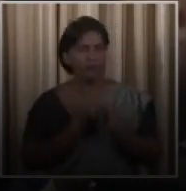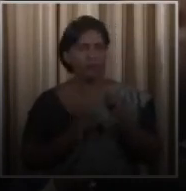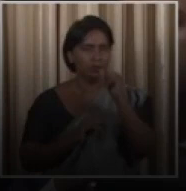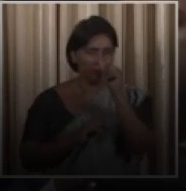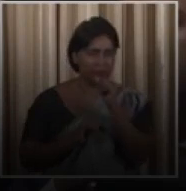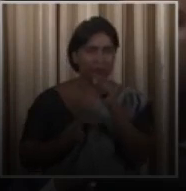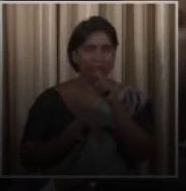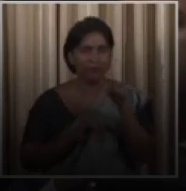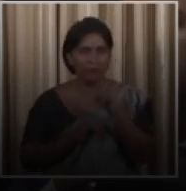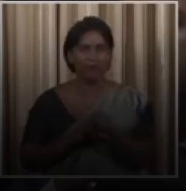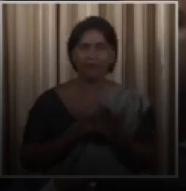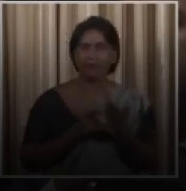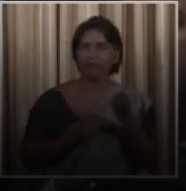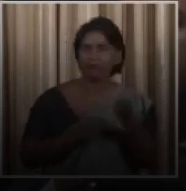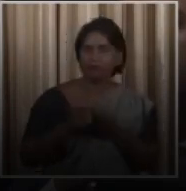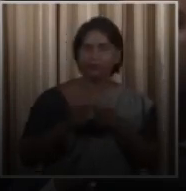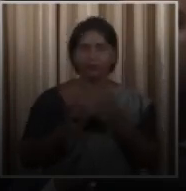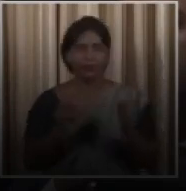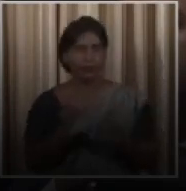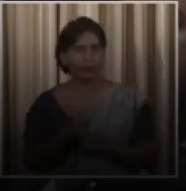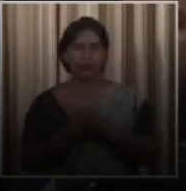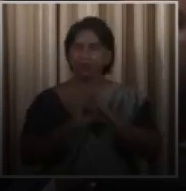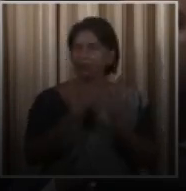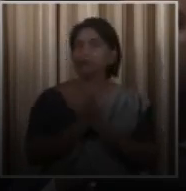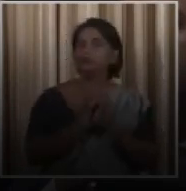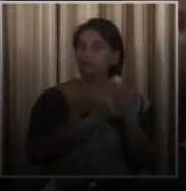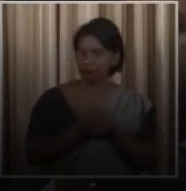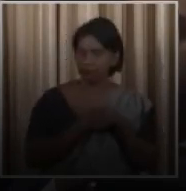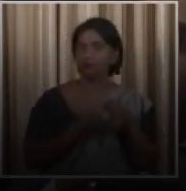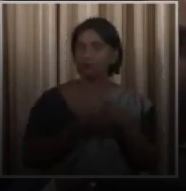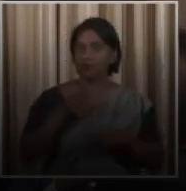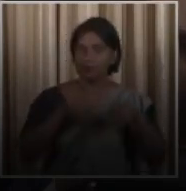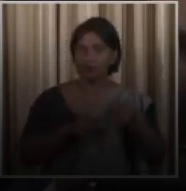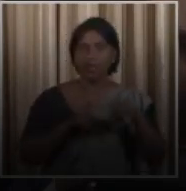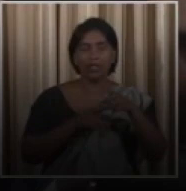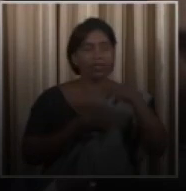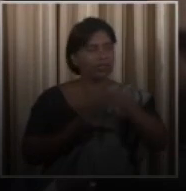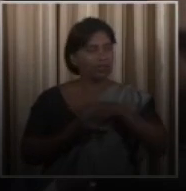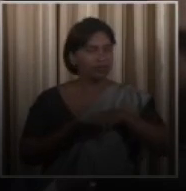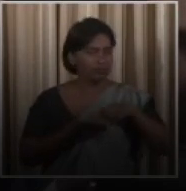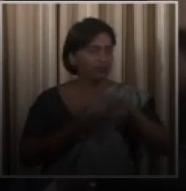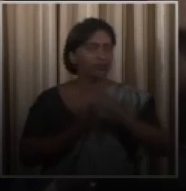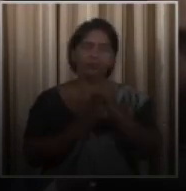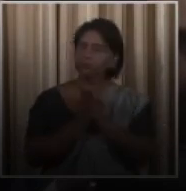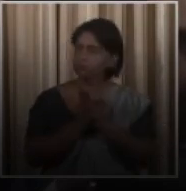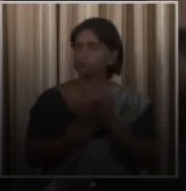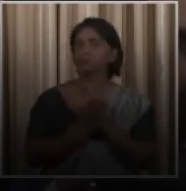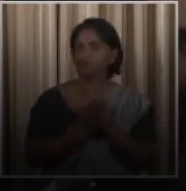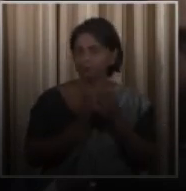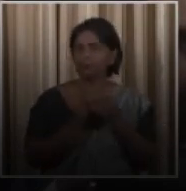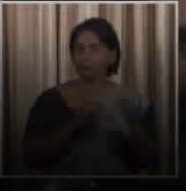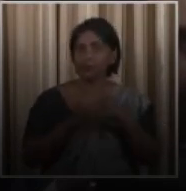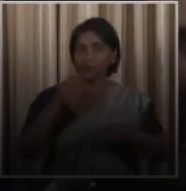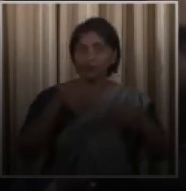දේවල් දූෂණ භීෂණ මේ සියල්ලම සිද්ධ වෙනවා මැතිවරණ දිස්ත්‍රික්කයක් පුරාවට මැතිවරණයක් කරන්න